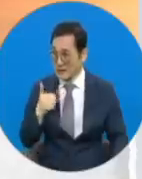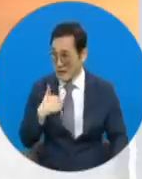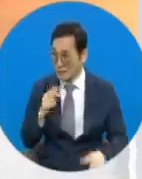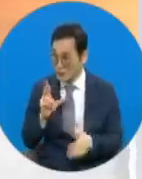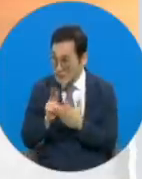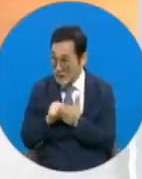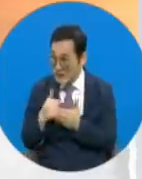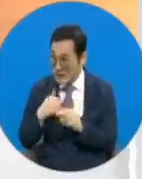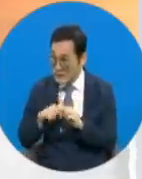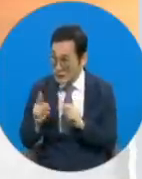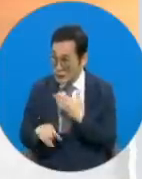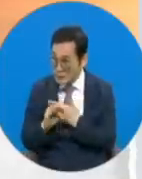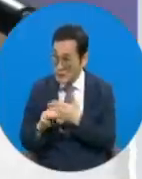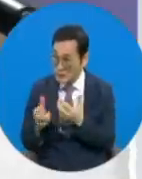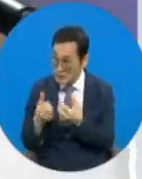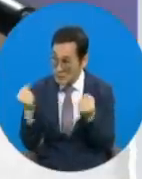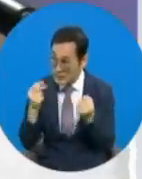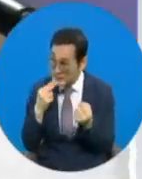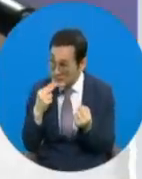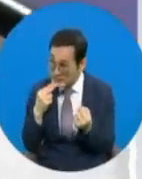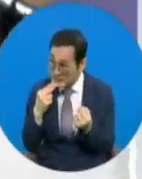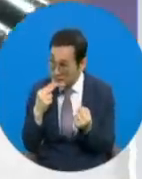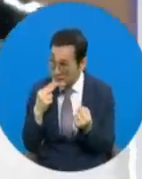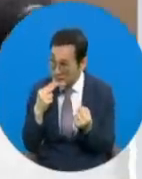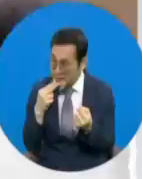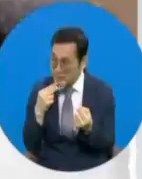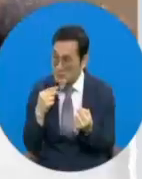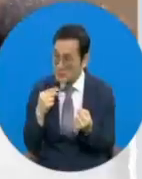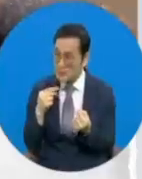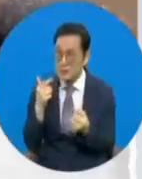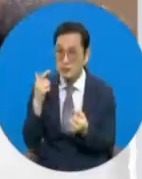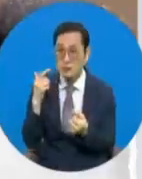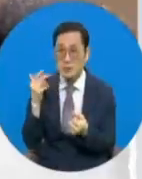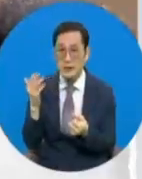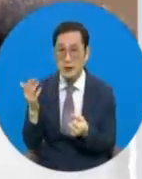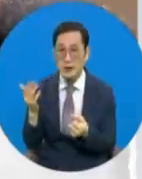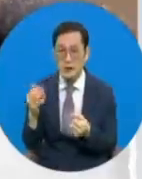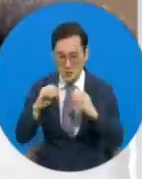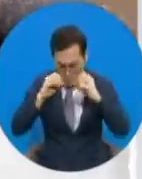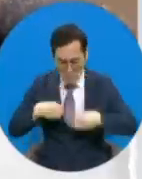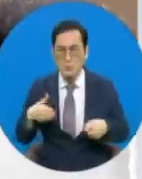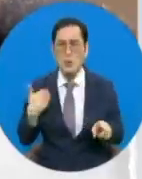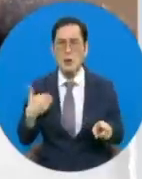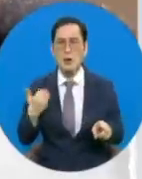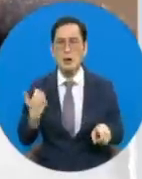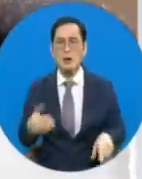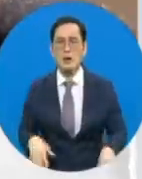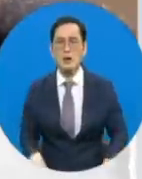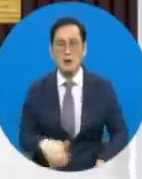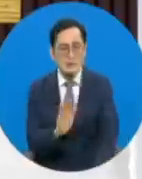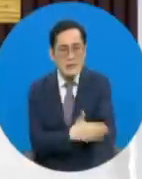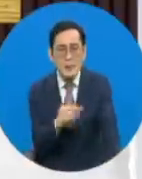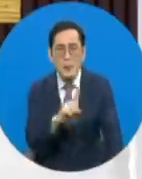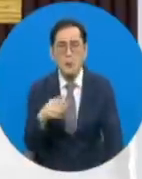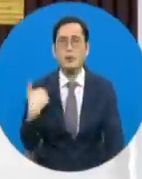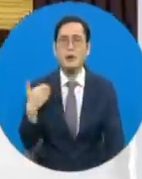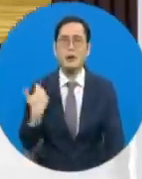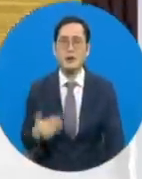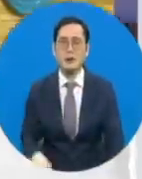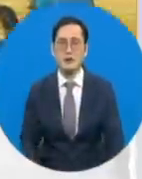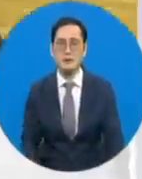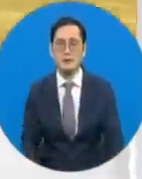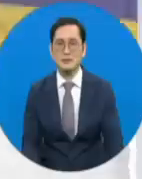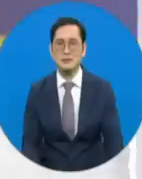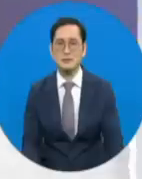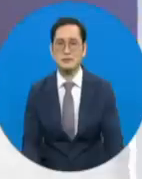보니까 아무것도 본인들 스스로가 무엇이 책임인지를 전혀 들여다보지 못하는구나 이런 생각이 들 수밖에 없지 않습니까? 이